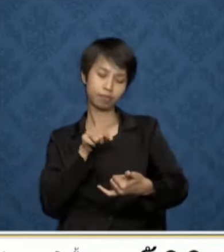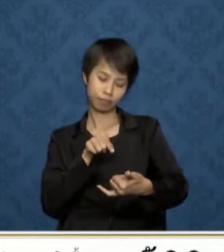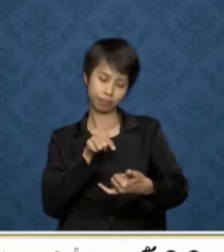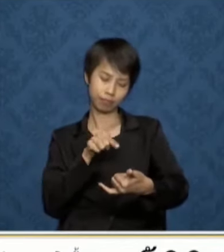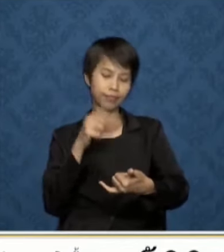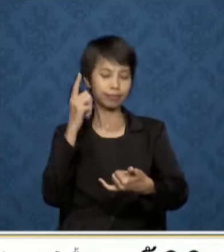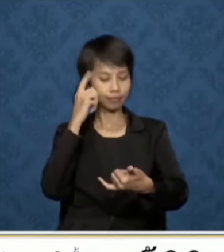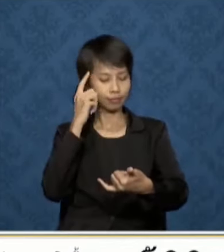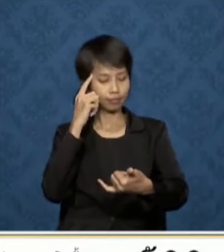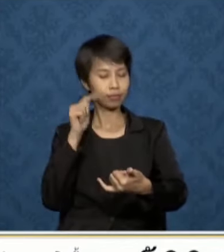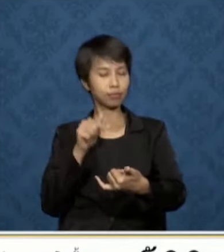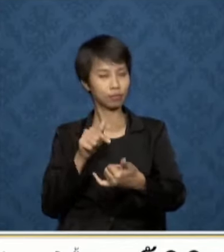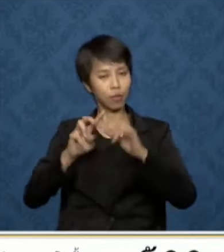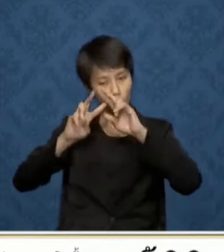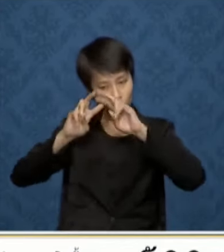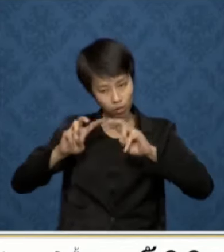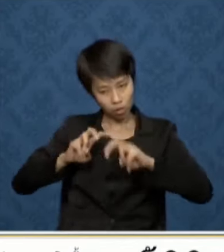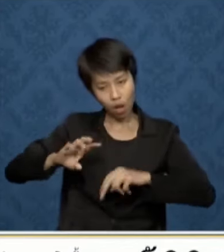ครั